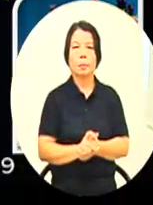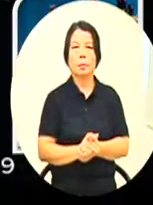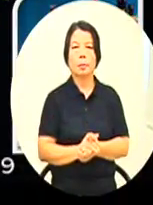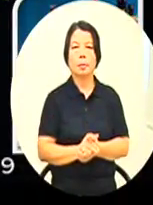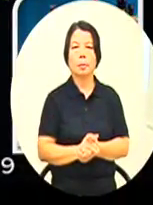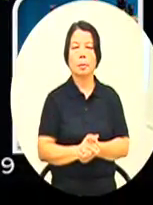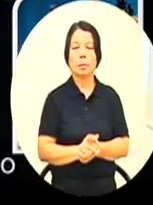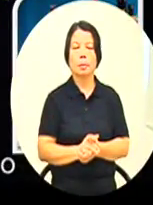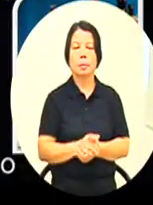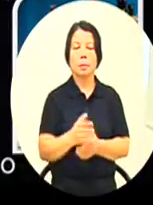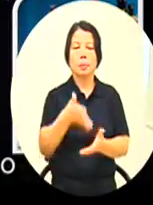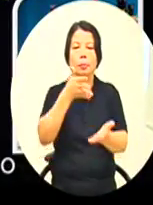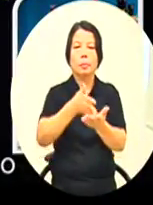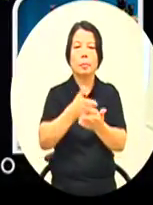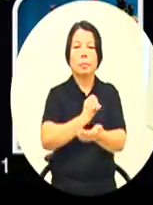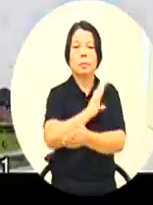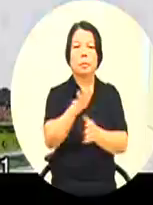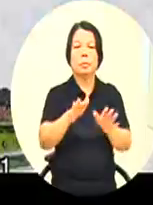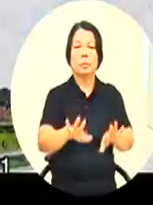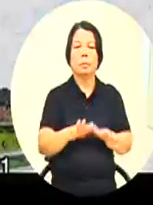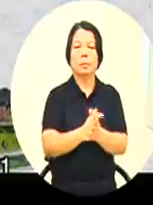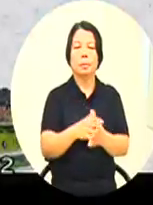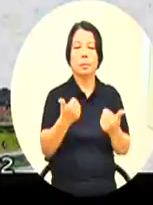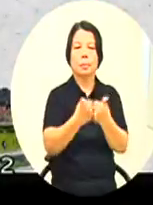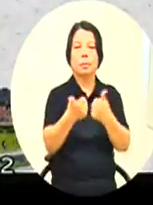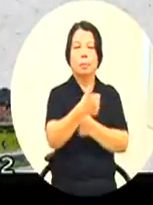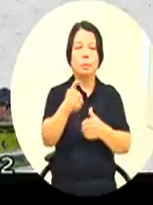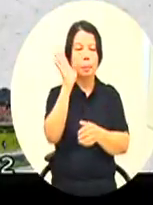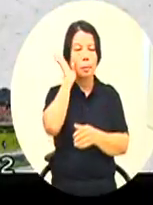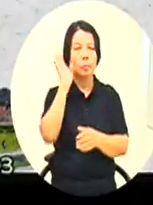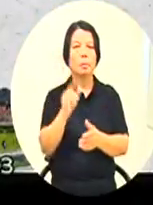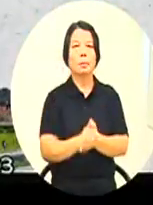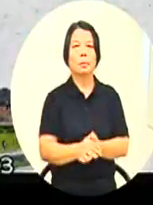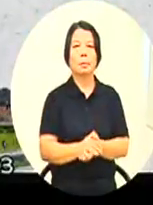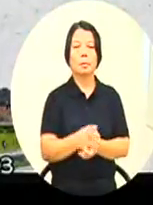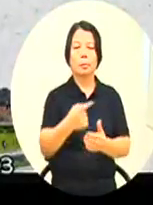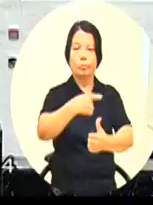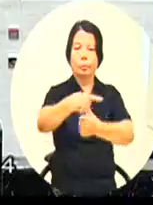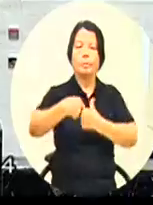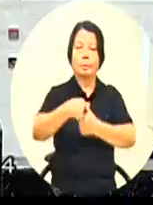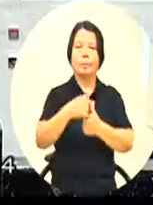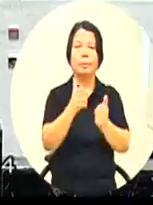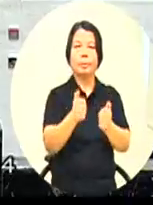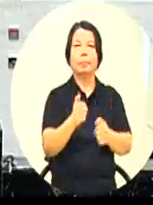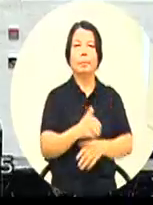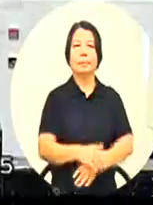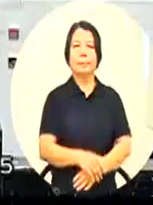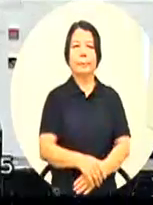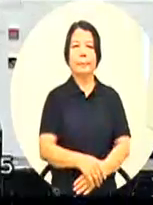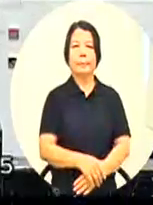那以上谢谢各位议员的聆听，请尽情指教。